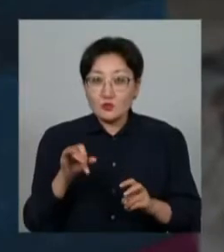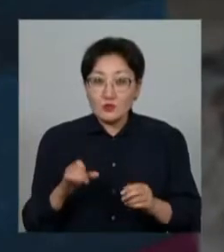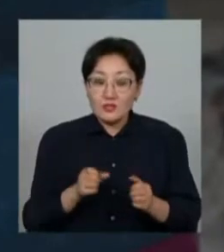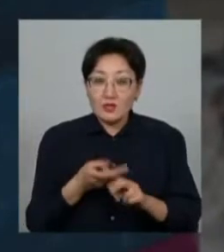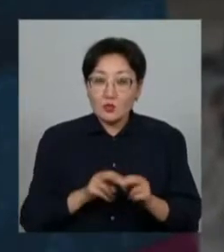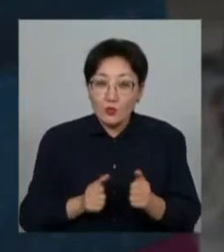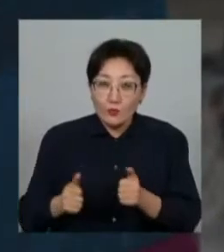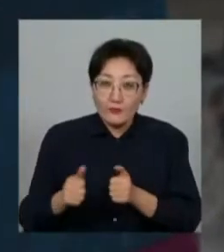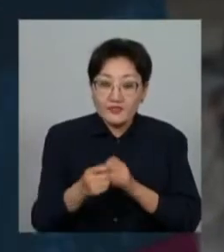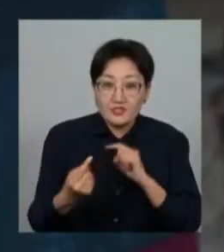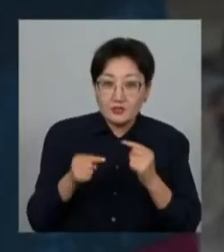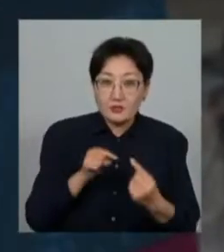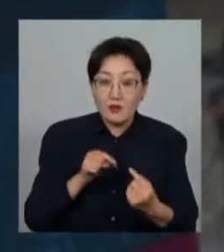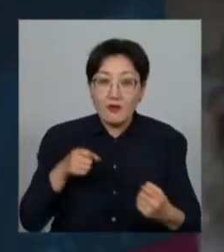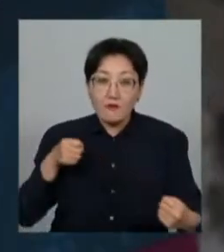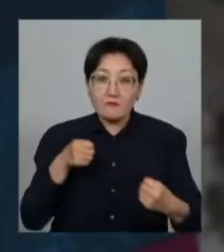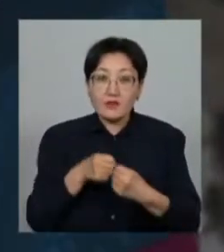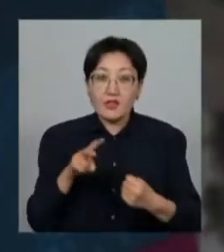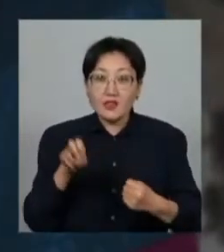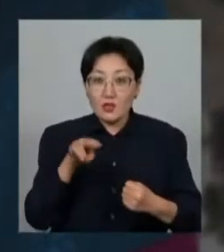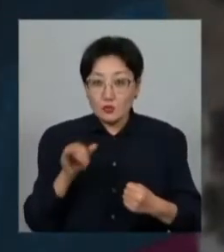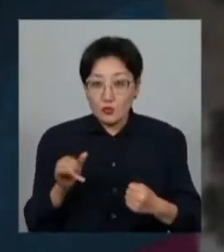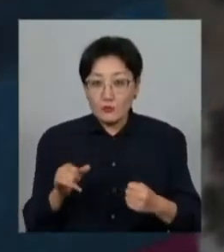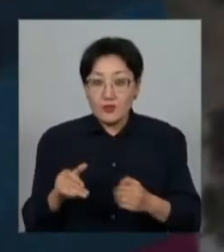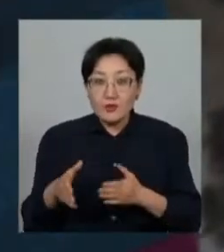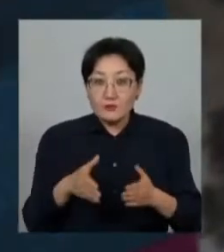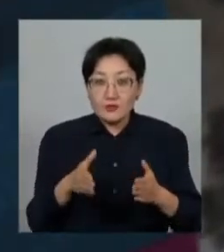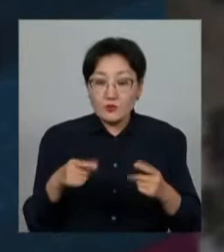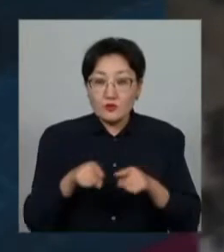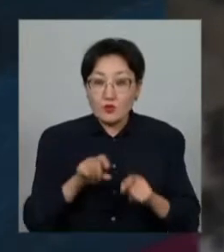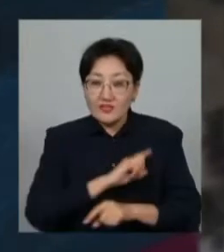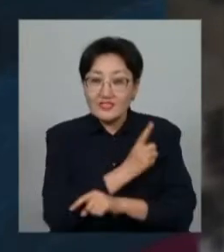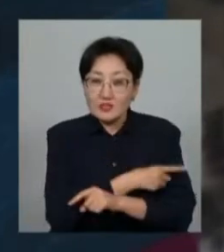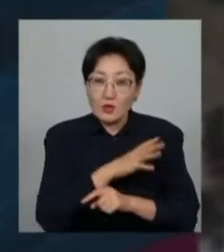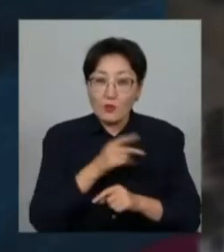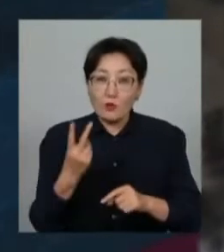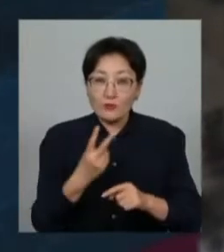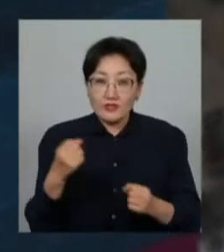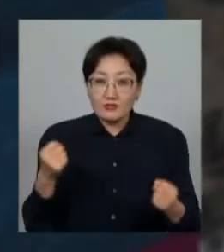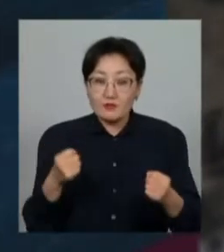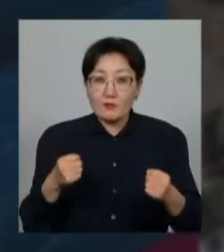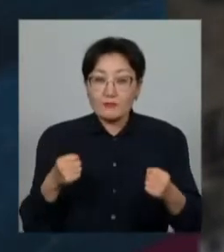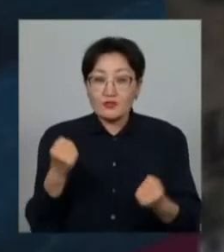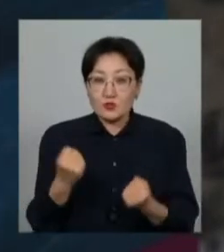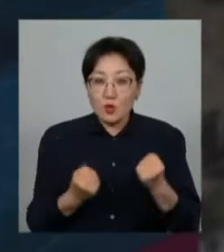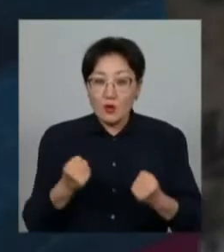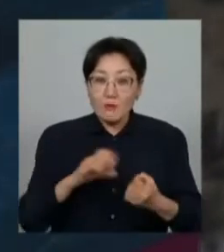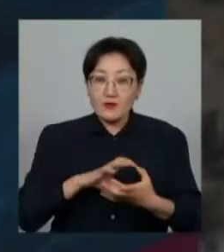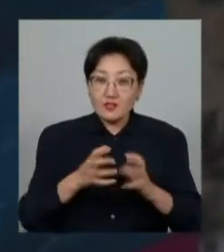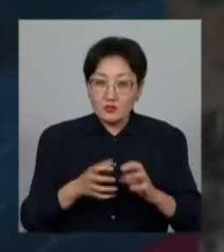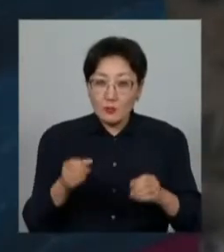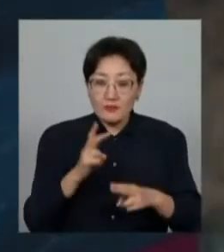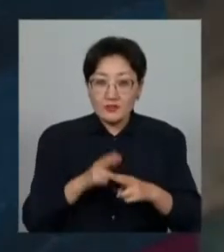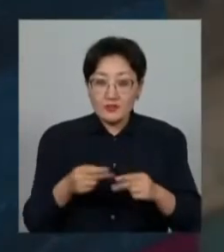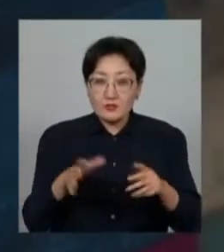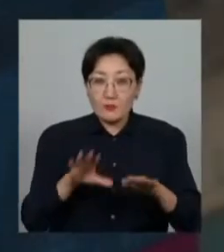выехал на встречку и врезался в Ладу Самару. Удар был нас такой силы, что оба транспорта превратились в груду металла. На месте